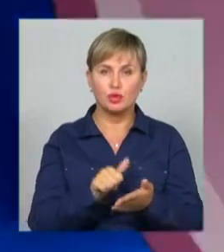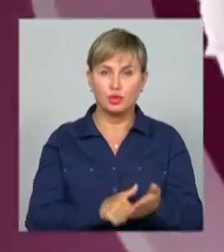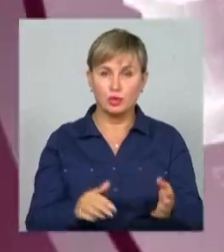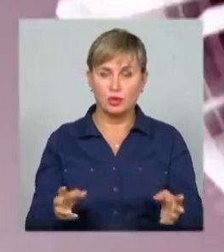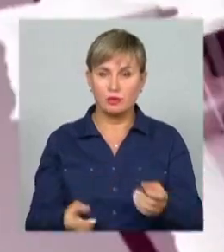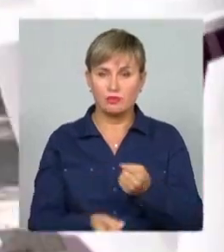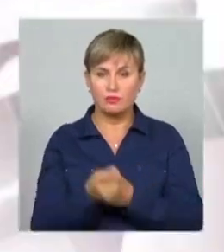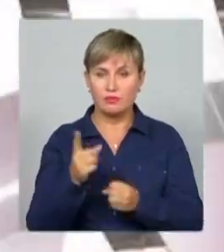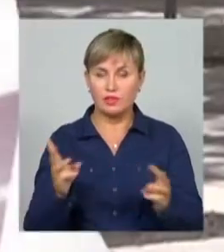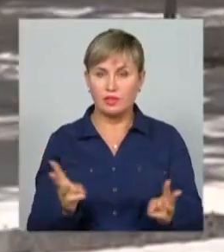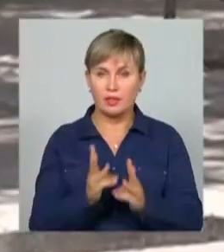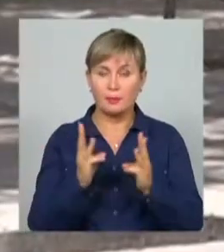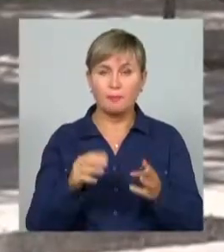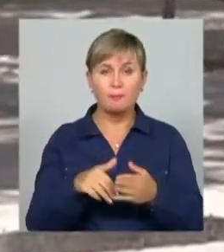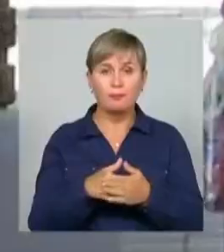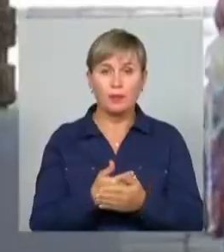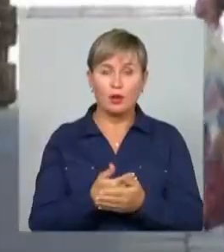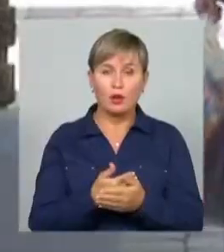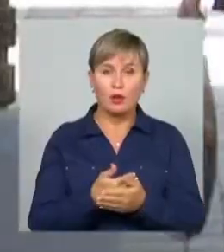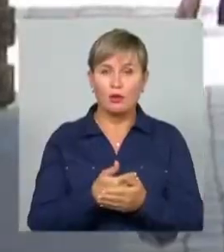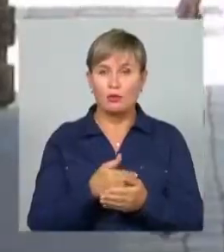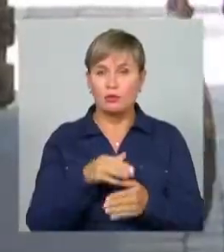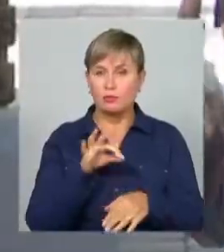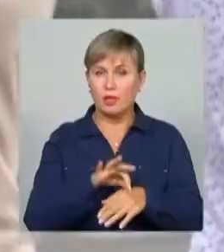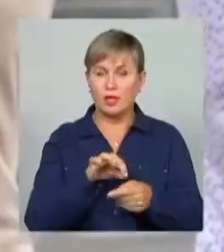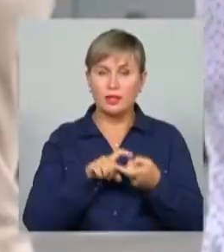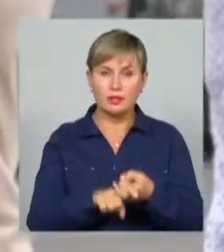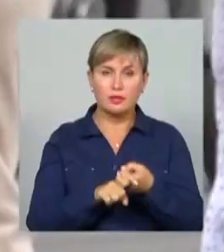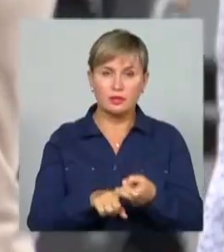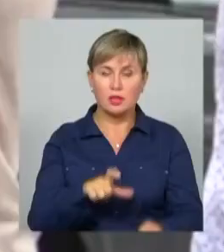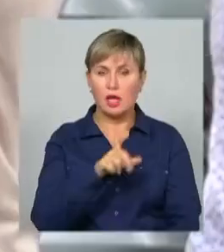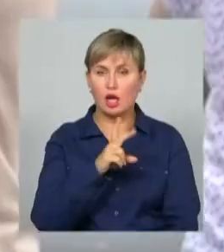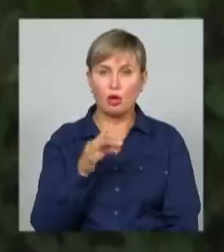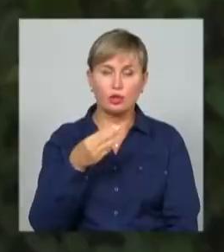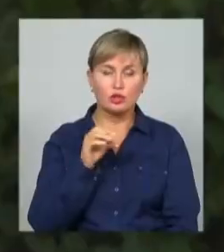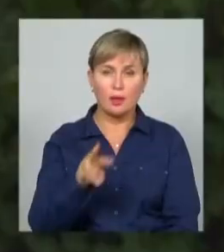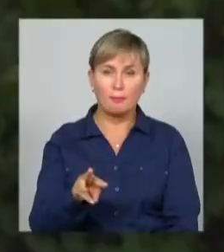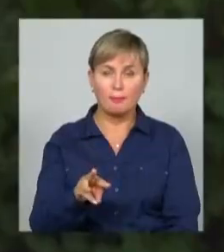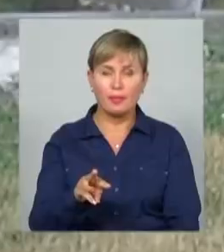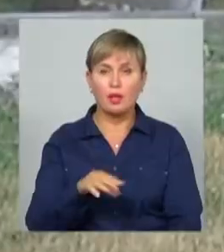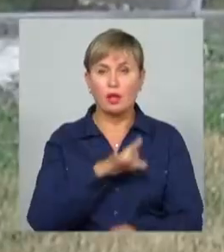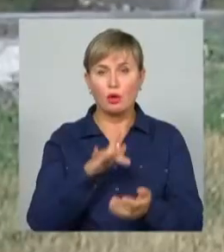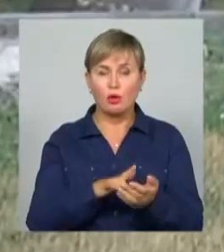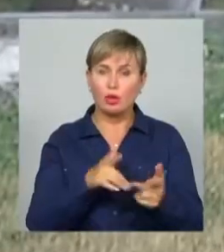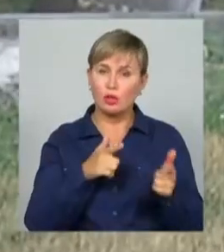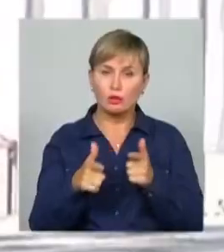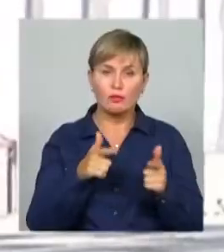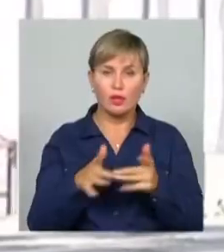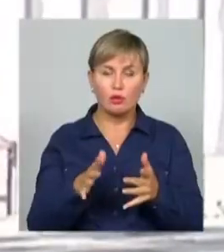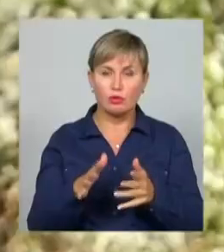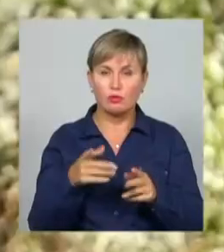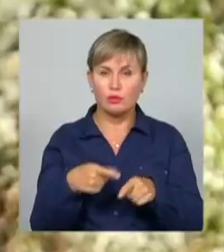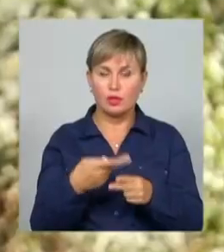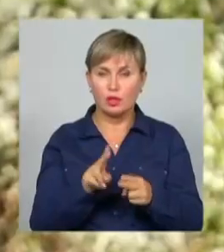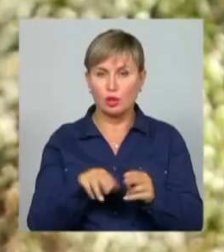возгорания? Новый – это штамм. Насколько он опасен и готов ли город к проникновению очередной мутации